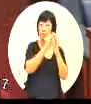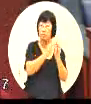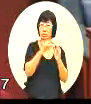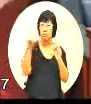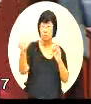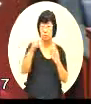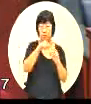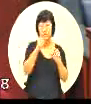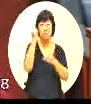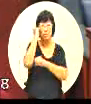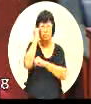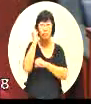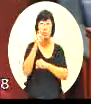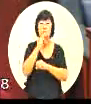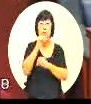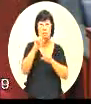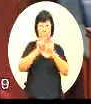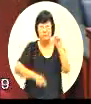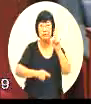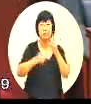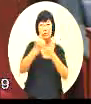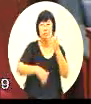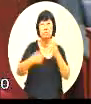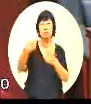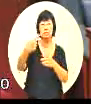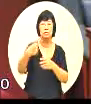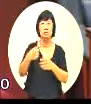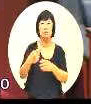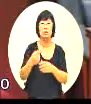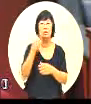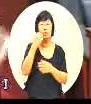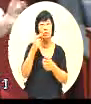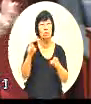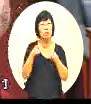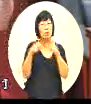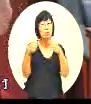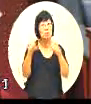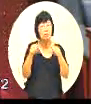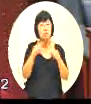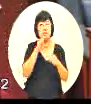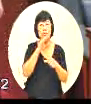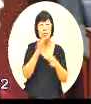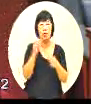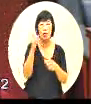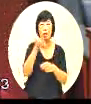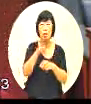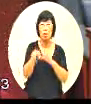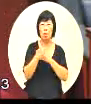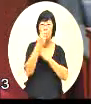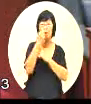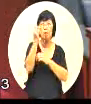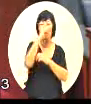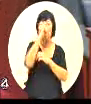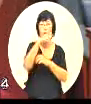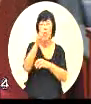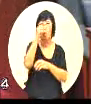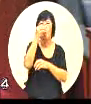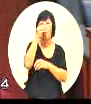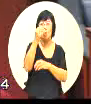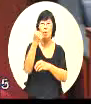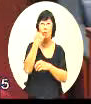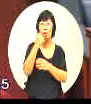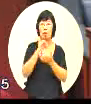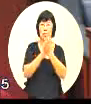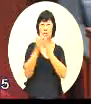南部的人附近啊，大概比全台湾像平均减两岁，哎，就是啊，空气不好，每天在那疏通的嘛不好。所以第二